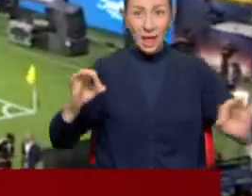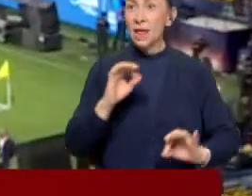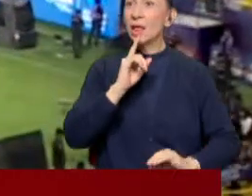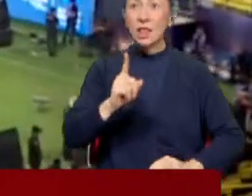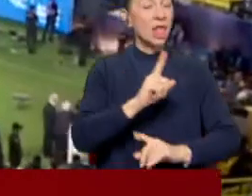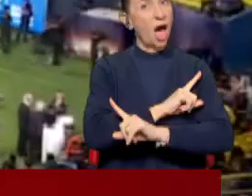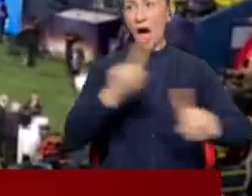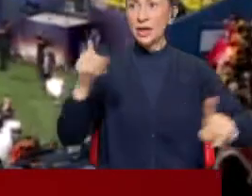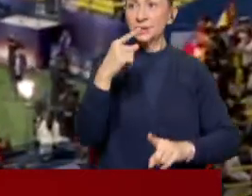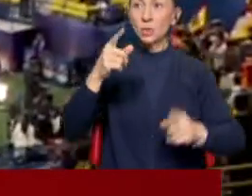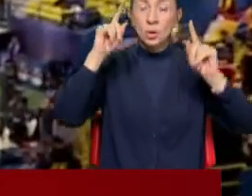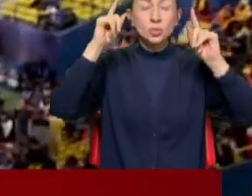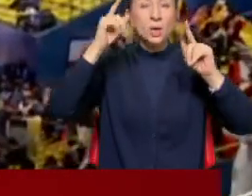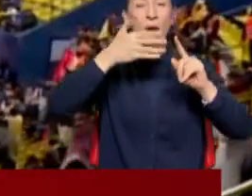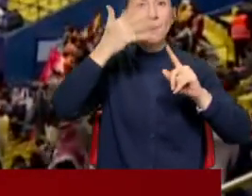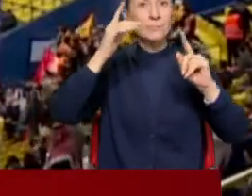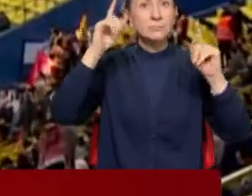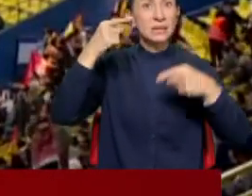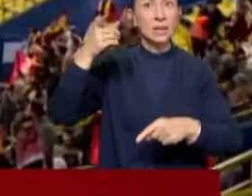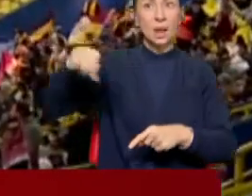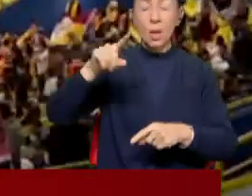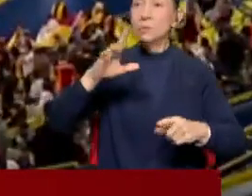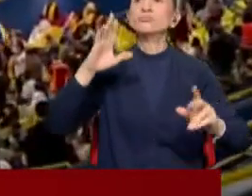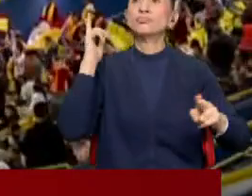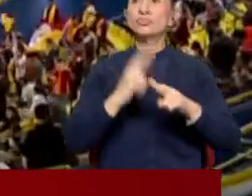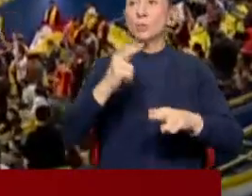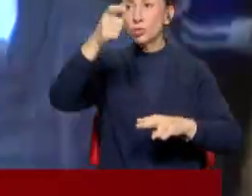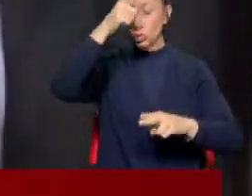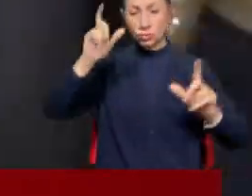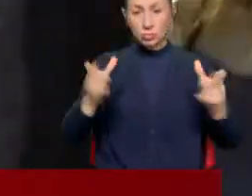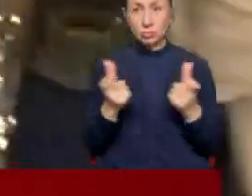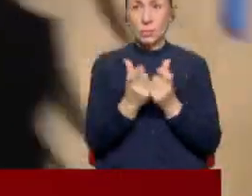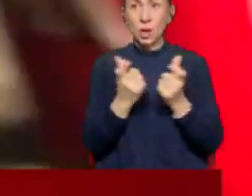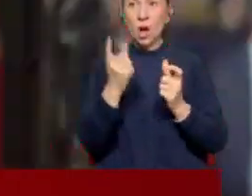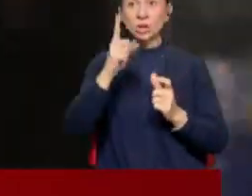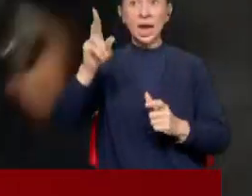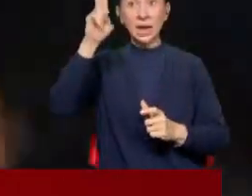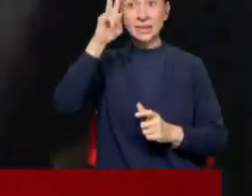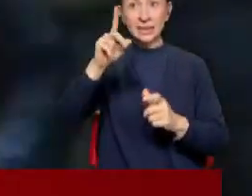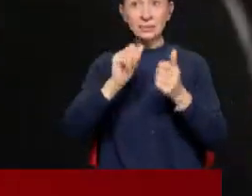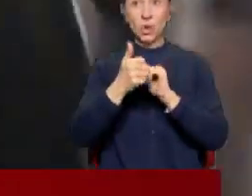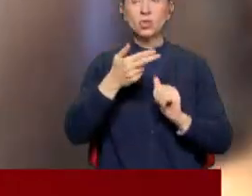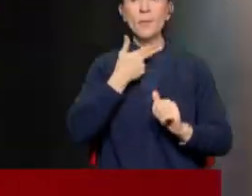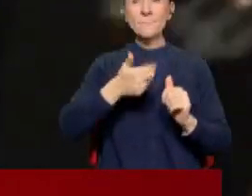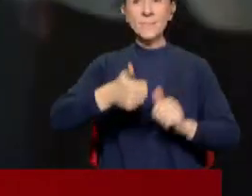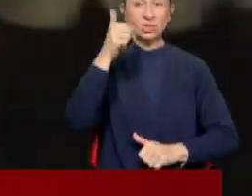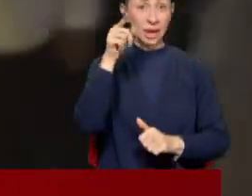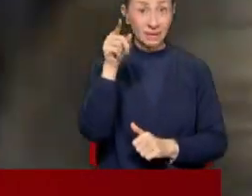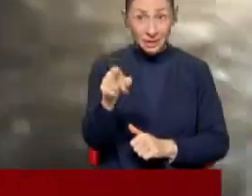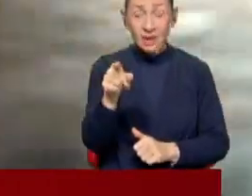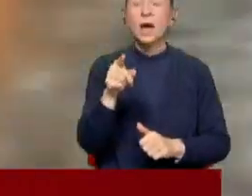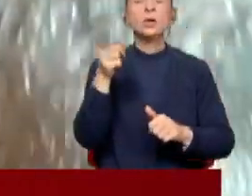talebi reddedildi Suudi makamlar tarafından. Olağanüstü toplandı Türk makamlar. Önce Galatasaray Spor Kulübü Başkanı Dursun